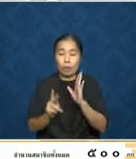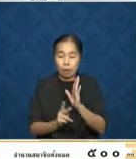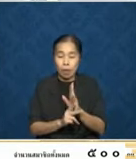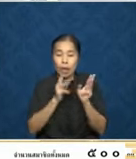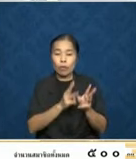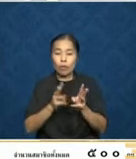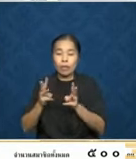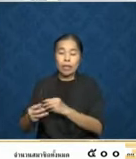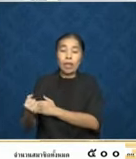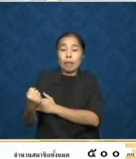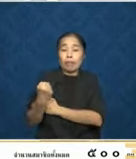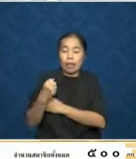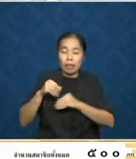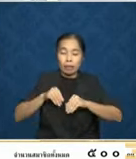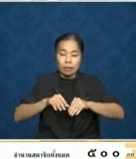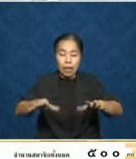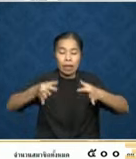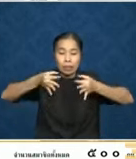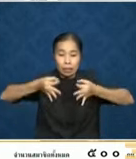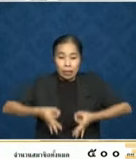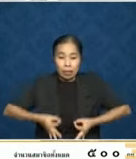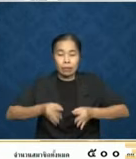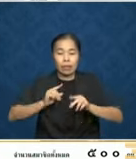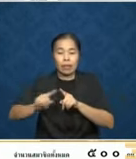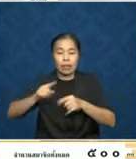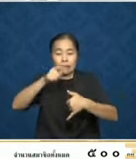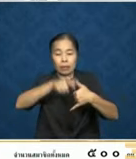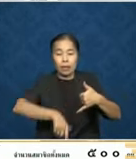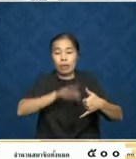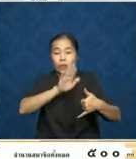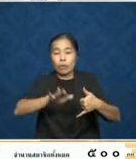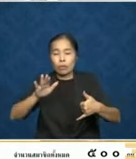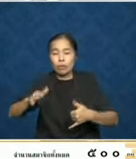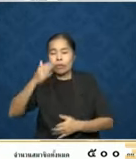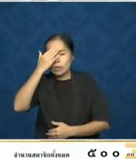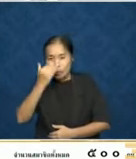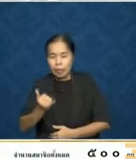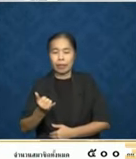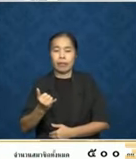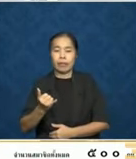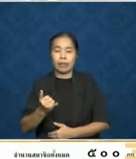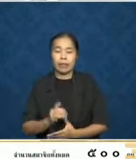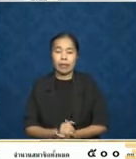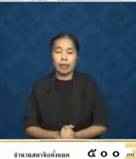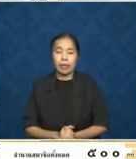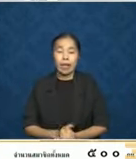การกระจายอำนาจในการตัดสินใจบางอย่างทำไมผมต้องพูดอย่างนี้ครับท่านประธาน